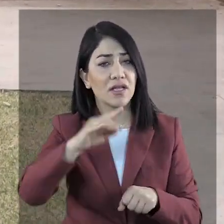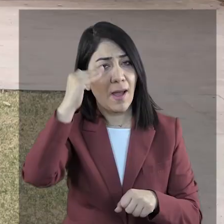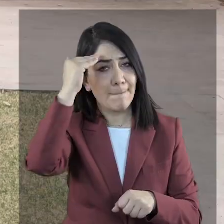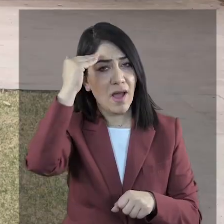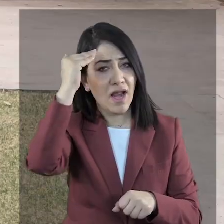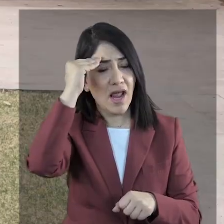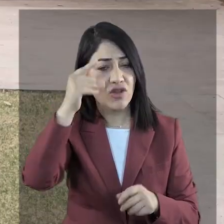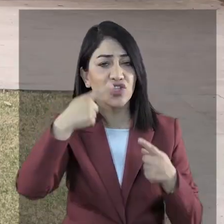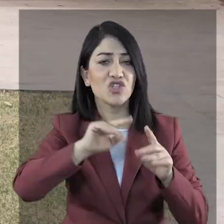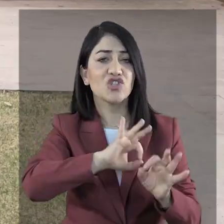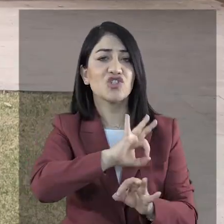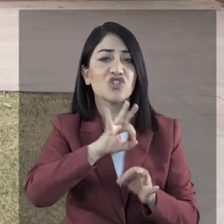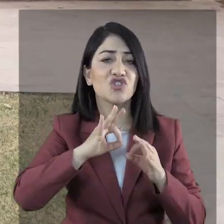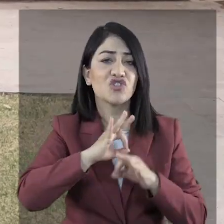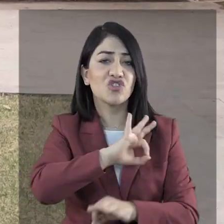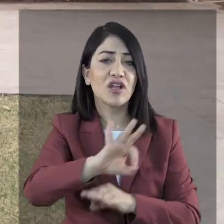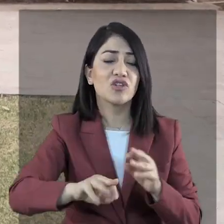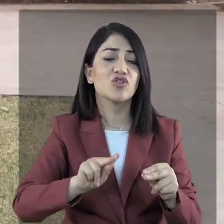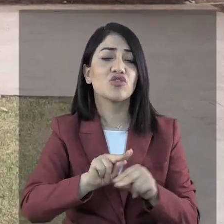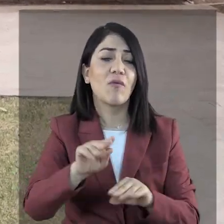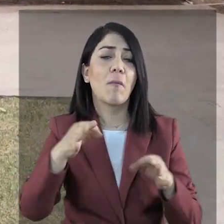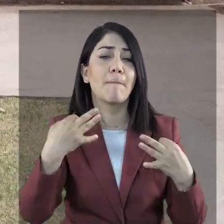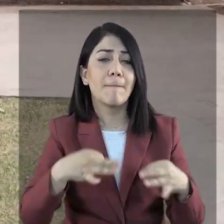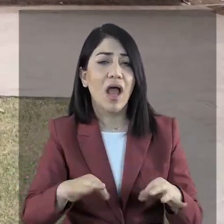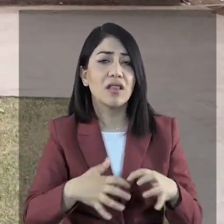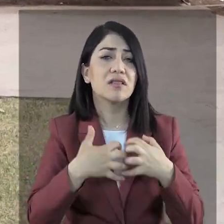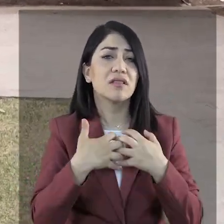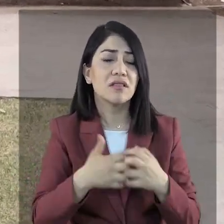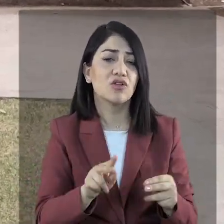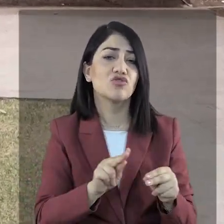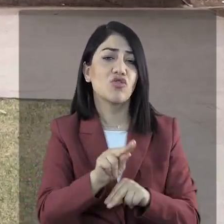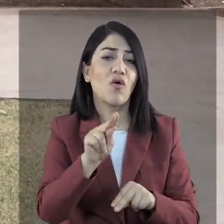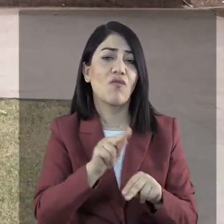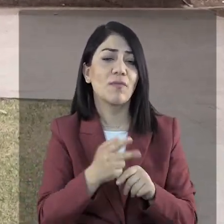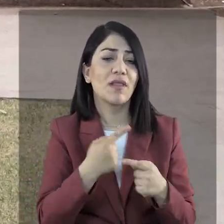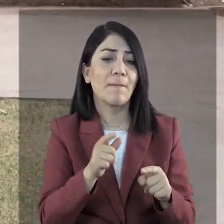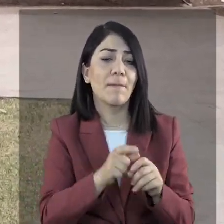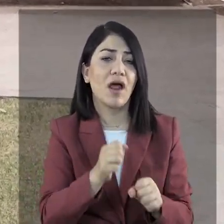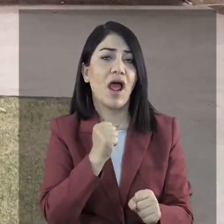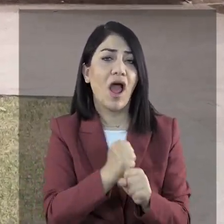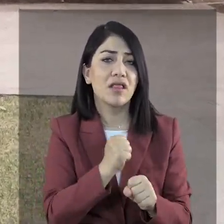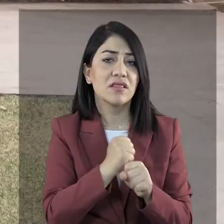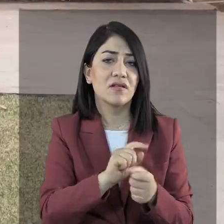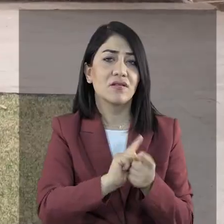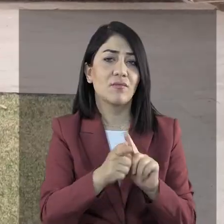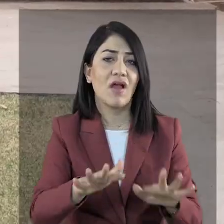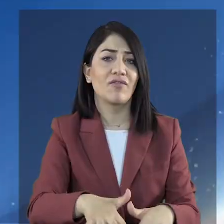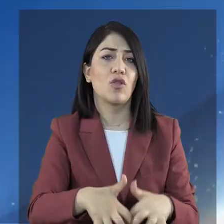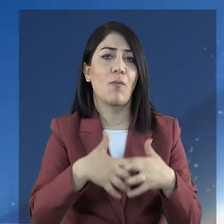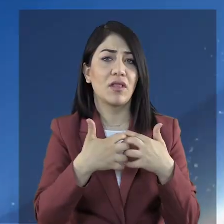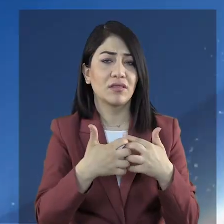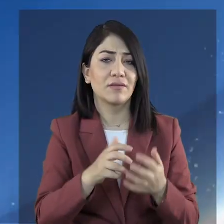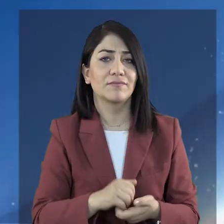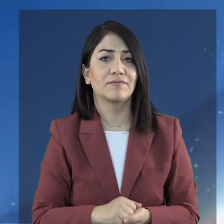բանականության ինժեներները սովորեցնում են մեքենային կատարել առօրյայում սովորական գործողությունները ավտոմատ տարբերակով։